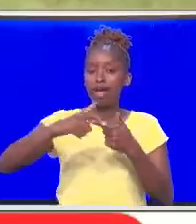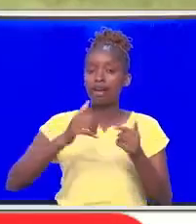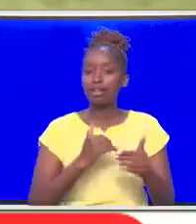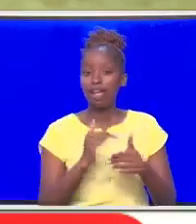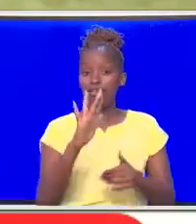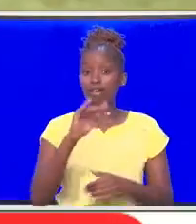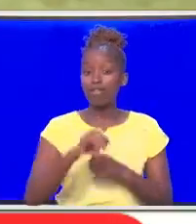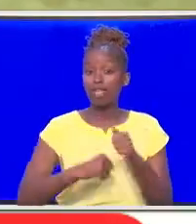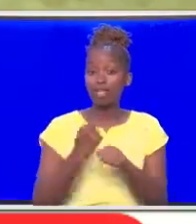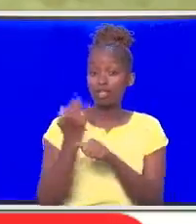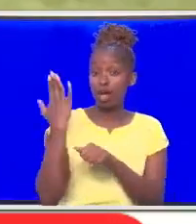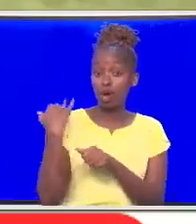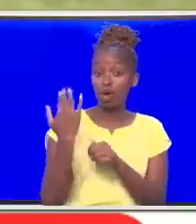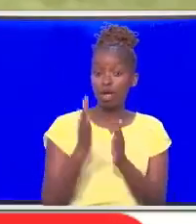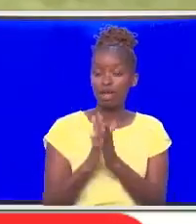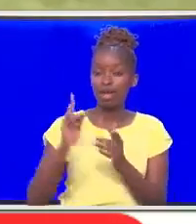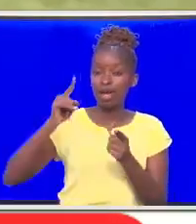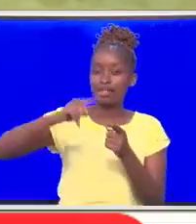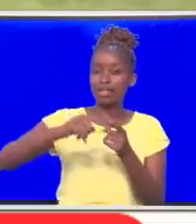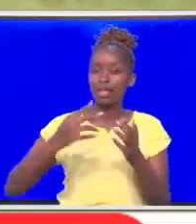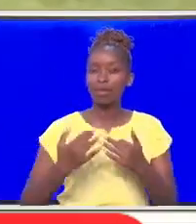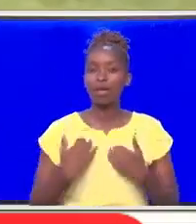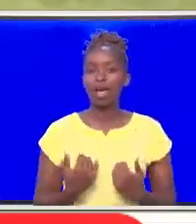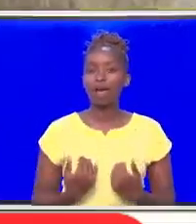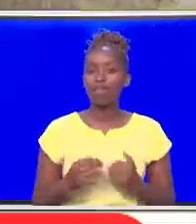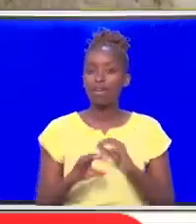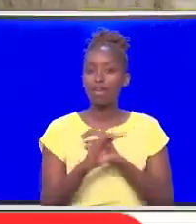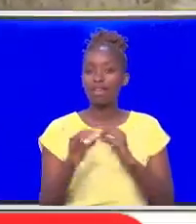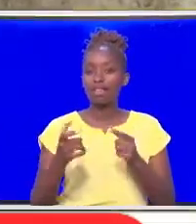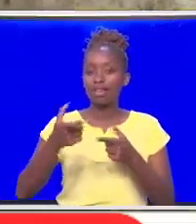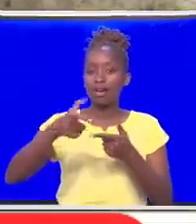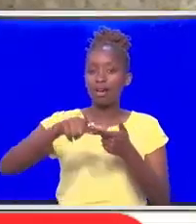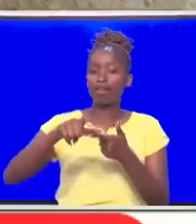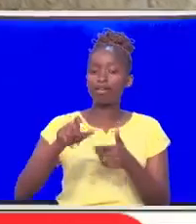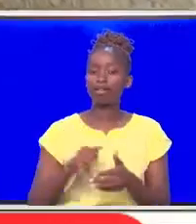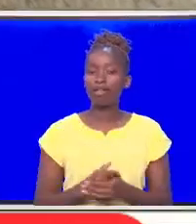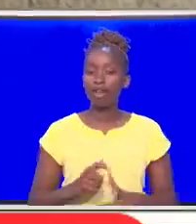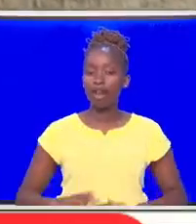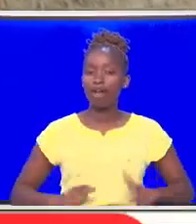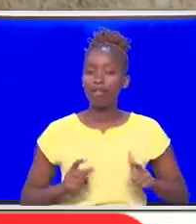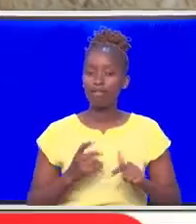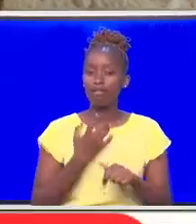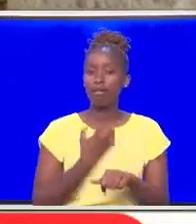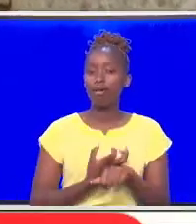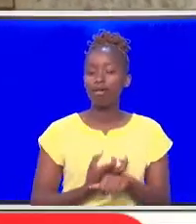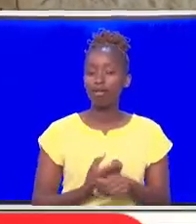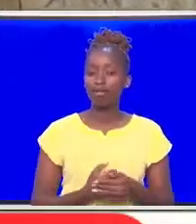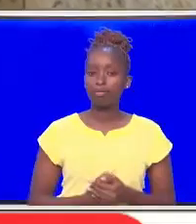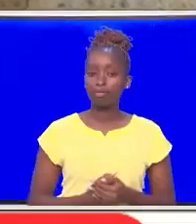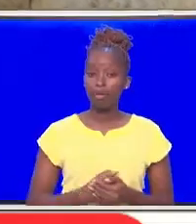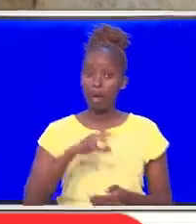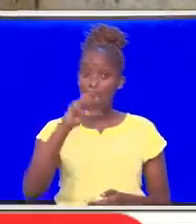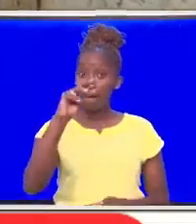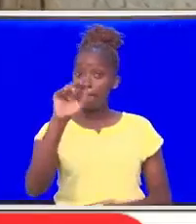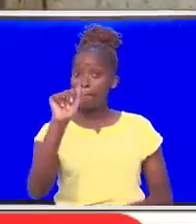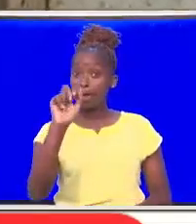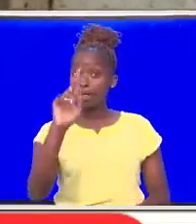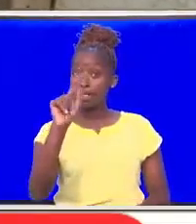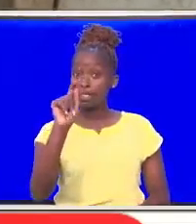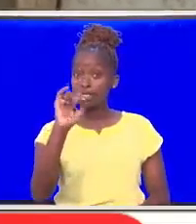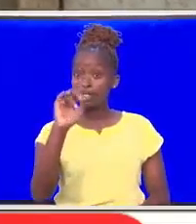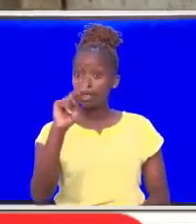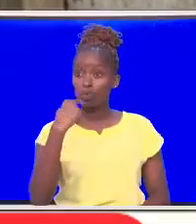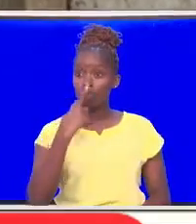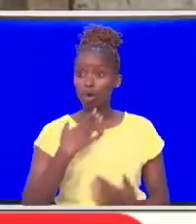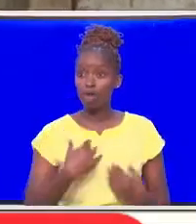na hadi sasa hakuna kitu imeongezeka, maisha imekuwa juu. Kulingana na Martin Kipto ambaye amehudumu kwa miaka 20